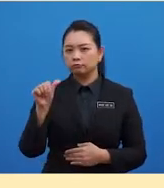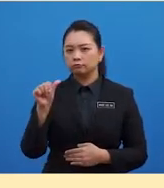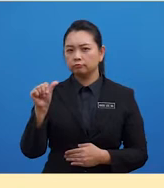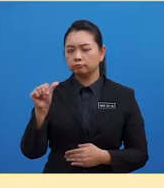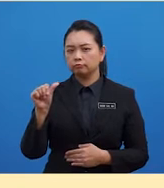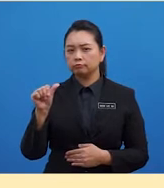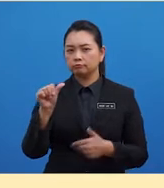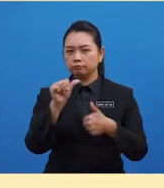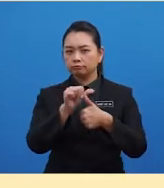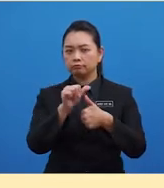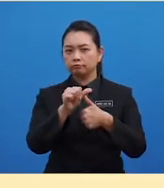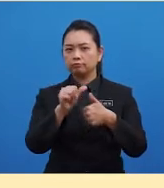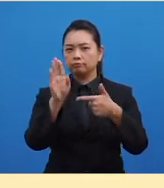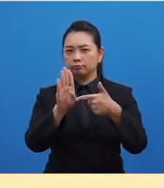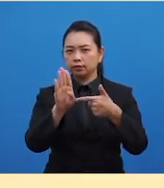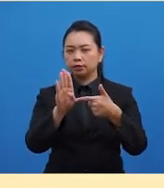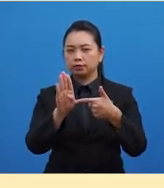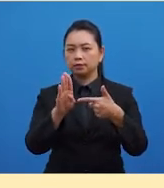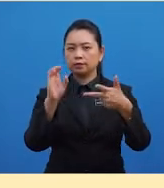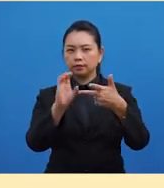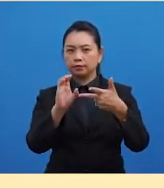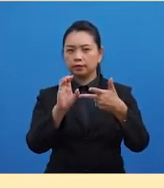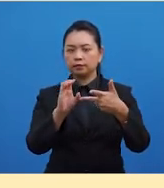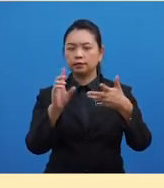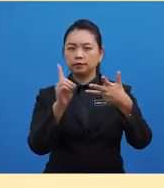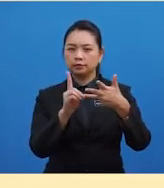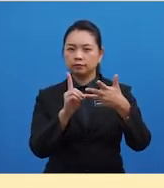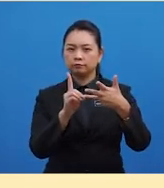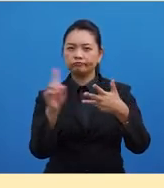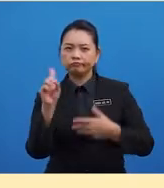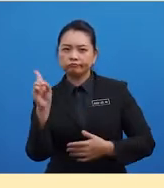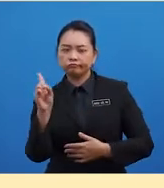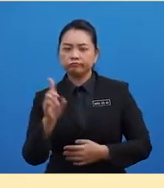Pentagon. B. Hexagon. C. Heptagon.